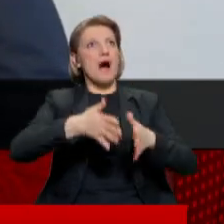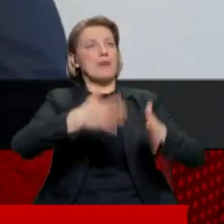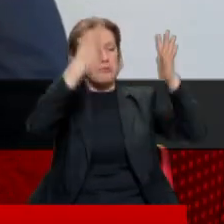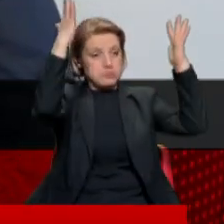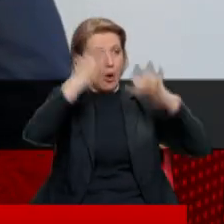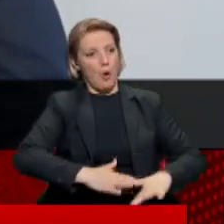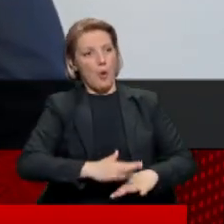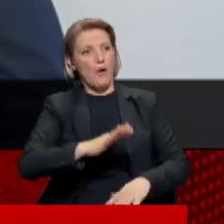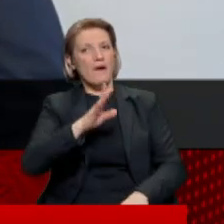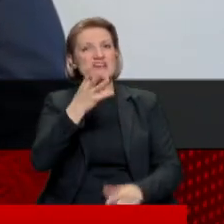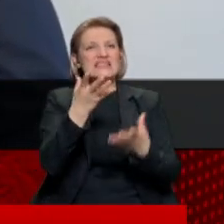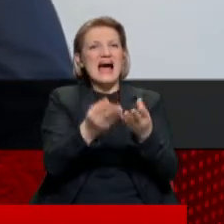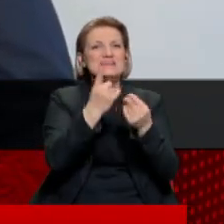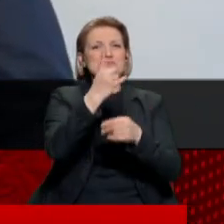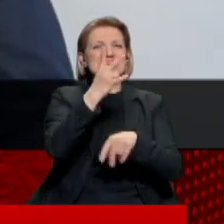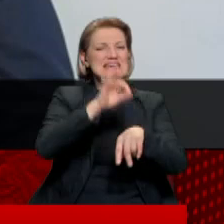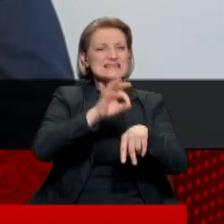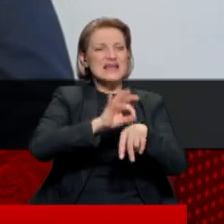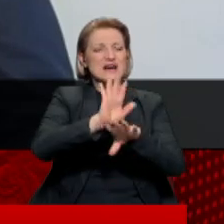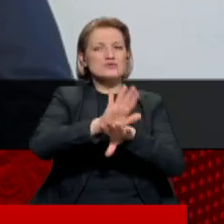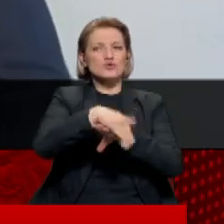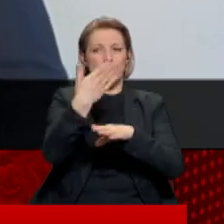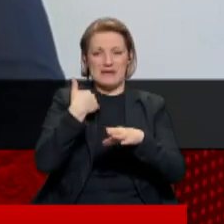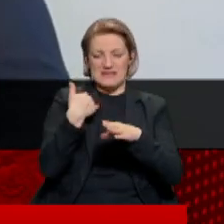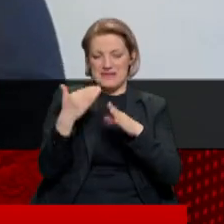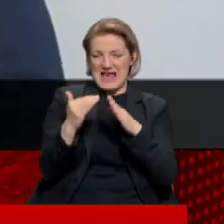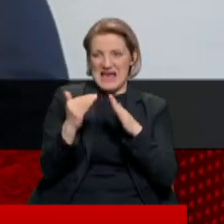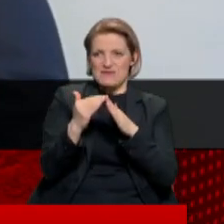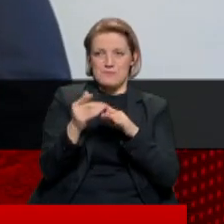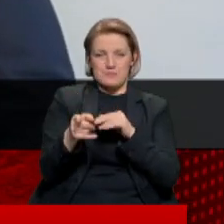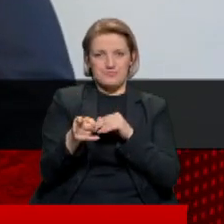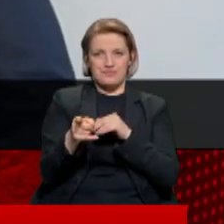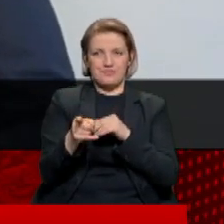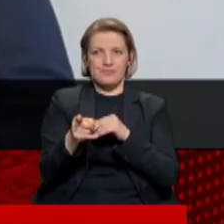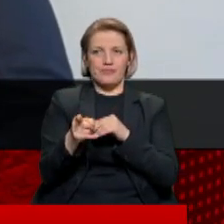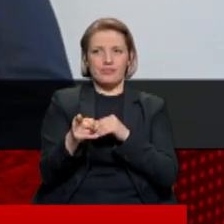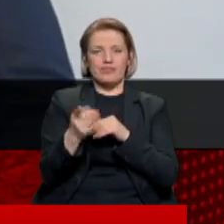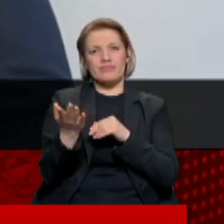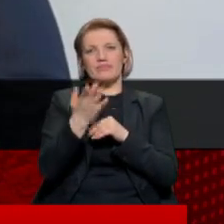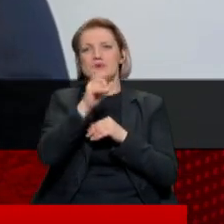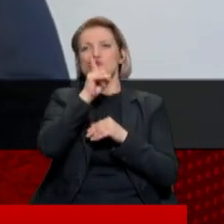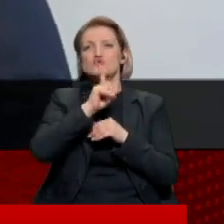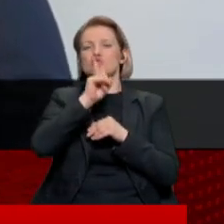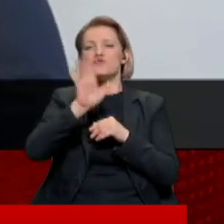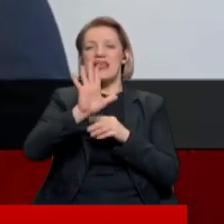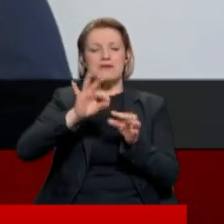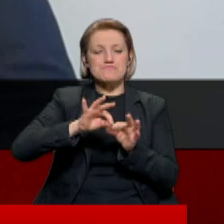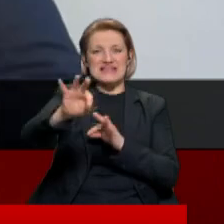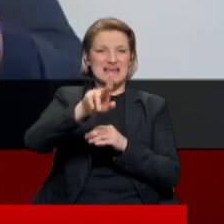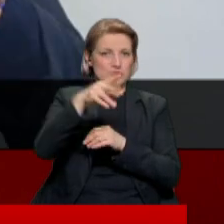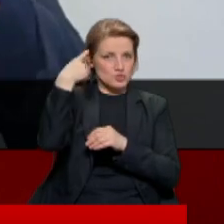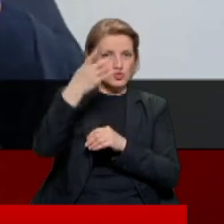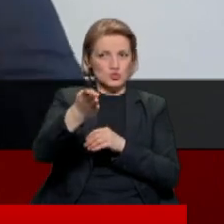ve çok tazeydi. Birkaç dakika sonra benim evimin hemen hemen, yani işte 150 metre gibi